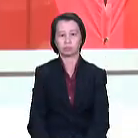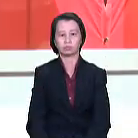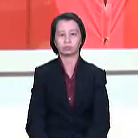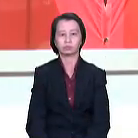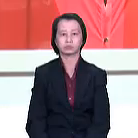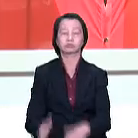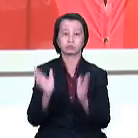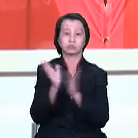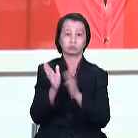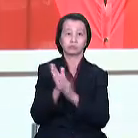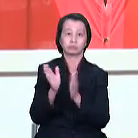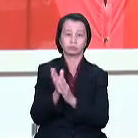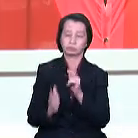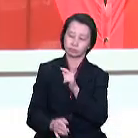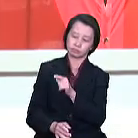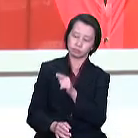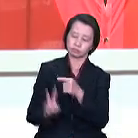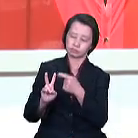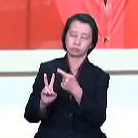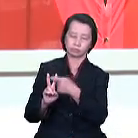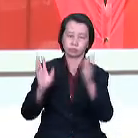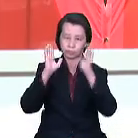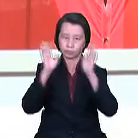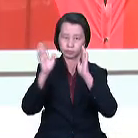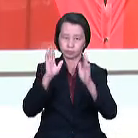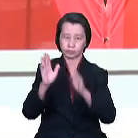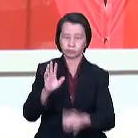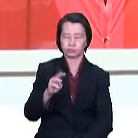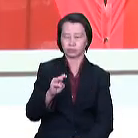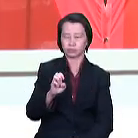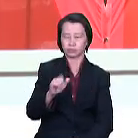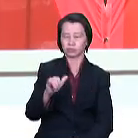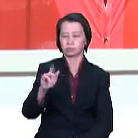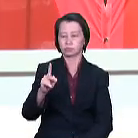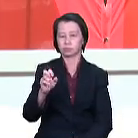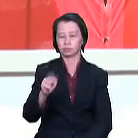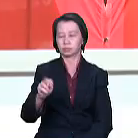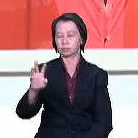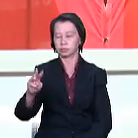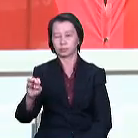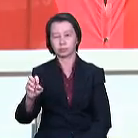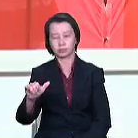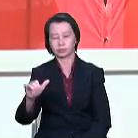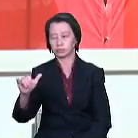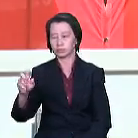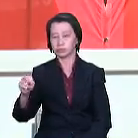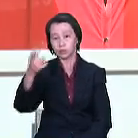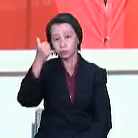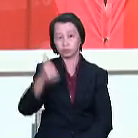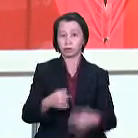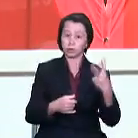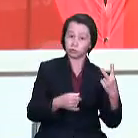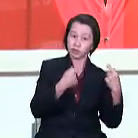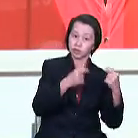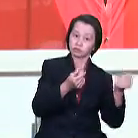Pujian seharusnya diberikan kepada pasangan wanita negara, Mei Kuan dan Meng Yean, kerana mereka telah kecundang di dua